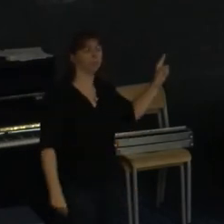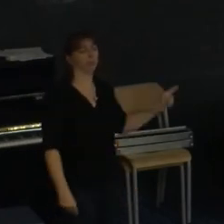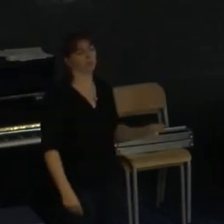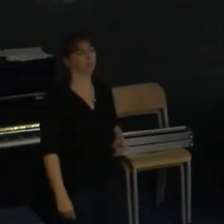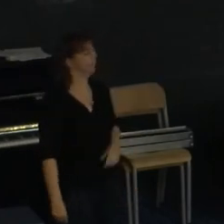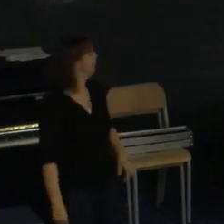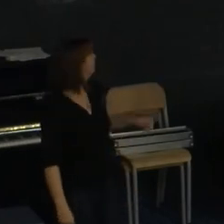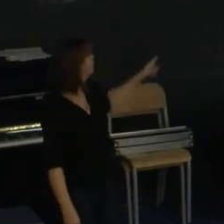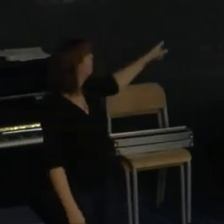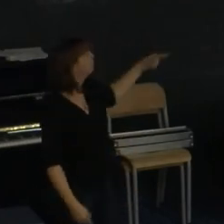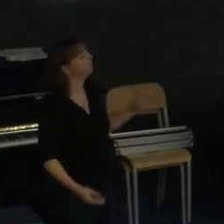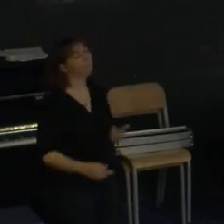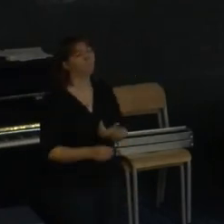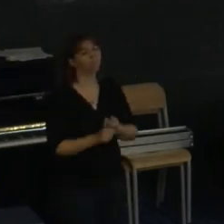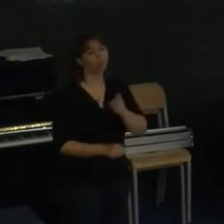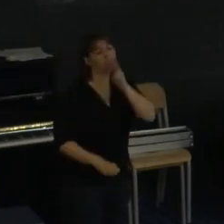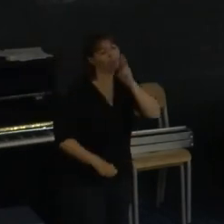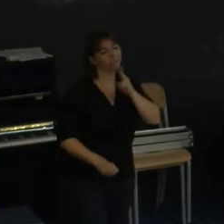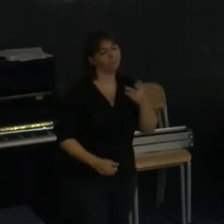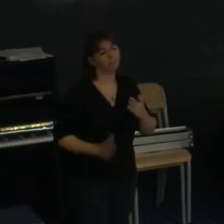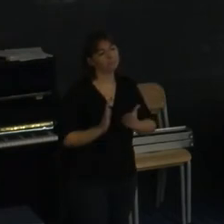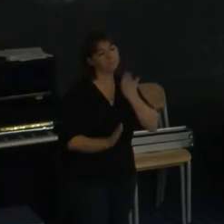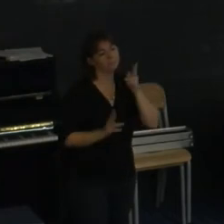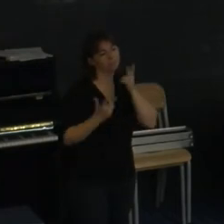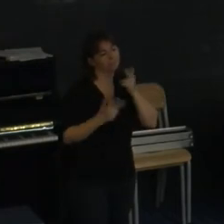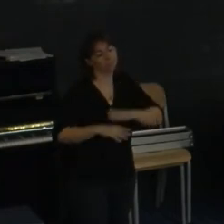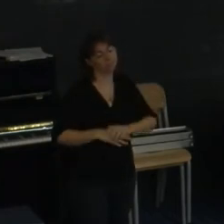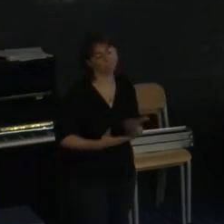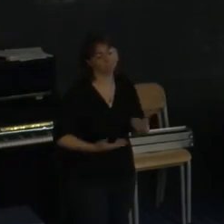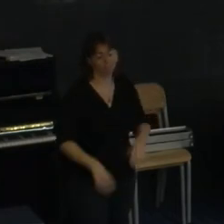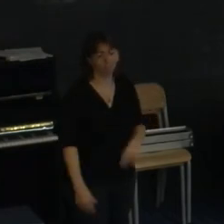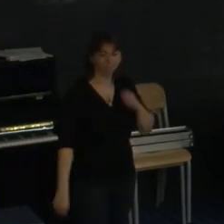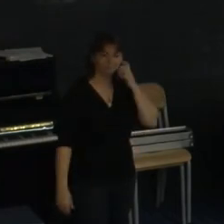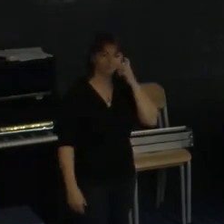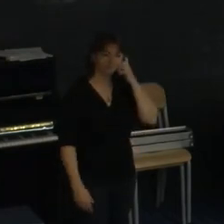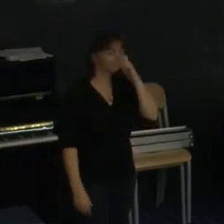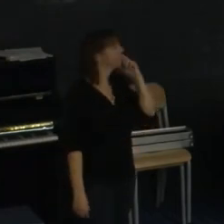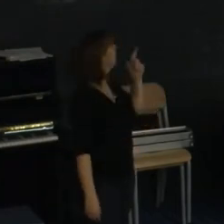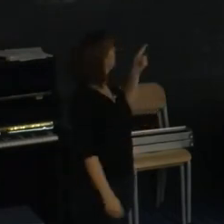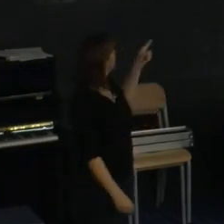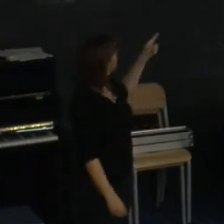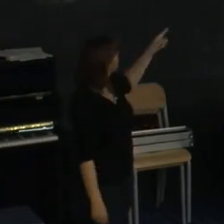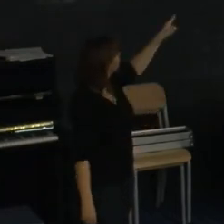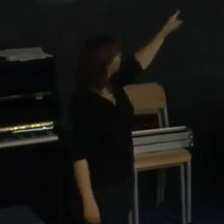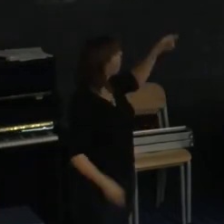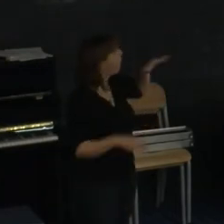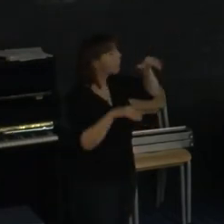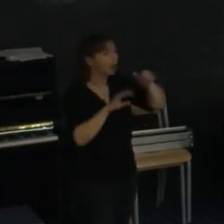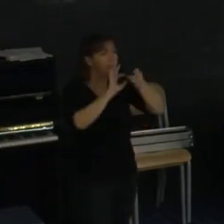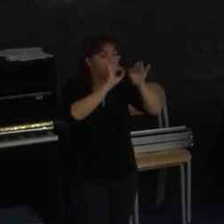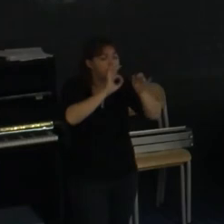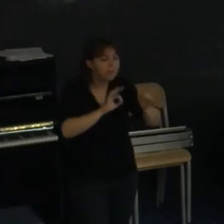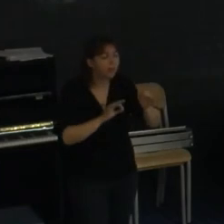des feintes, mais ça foire un peu, donc voilà, c'est pas grave. Alors, là, j'ai quand même quelques lignes, je peux m'amuser. On revient dans